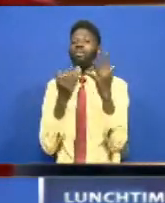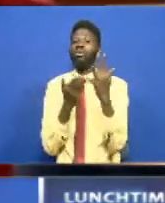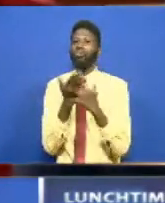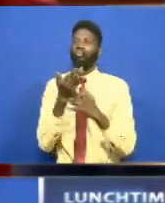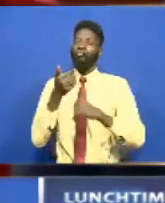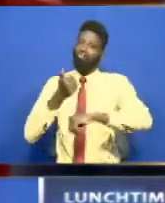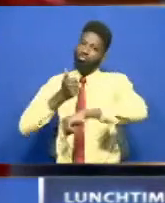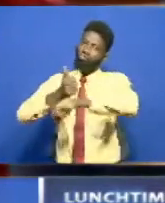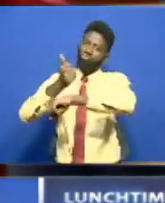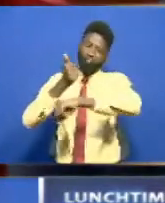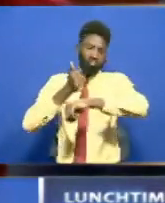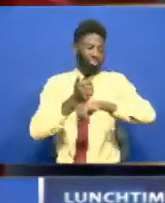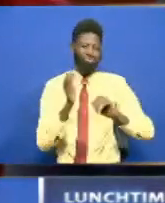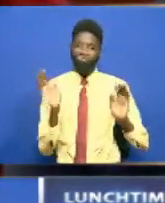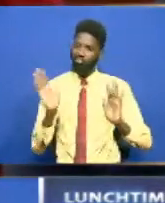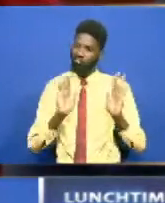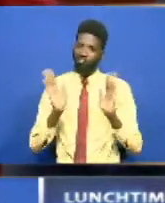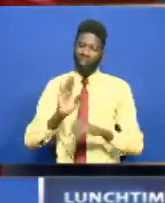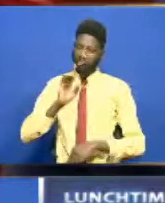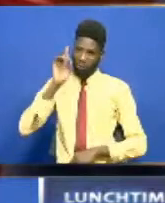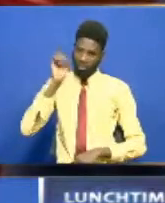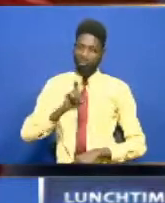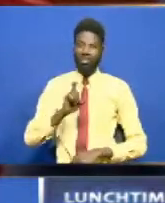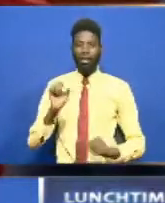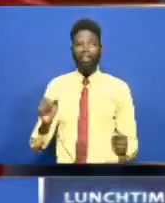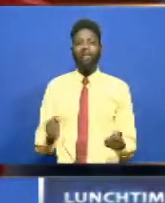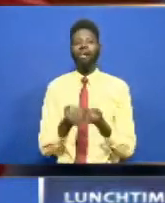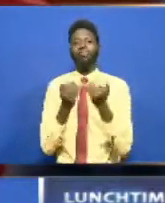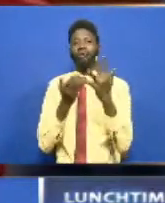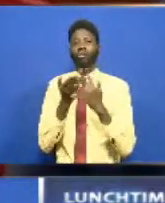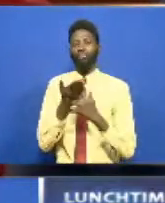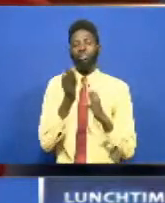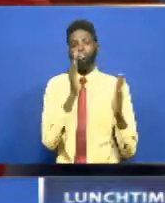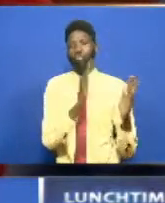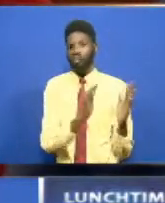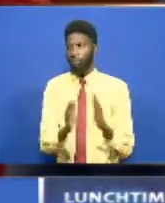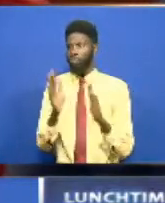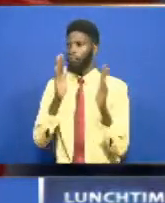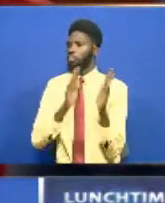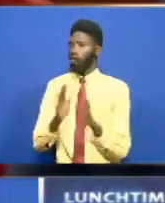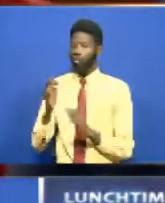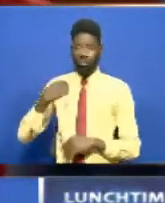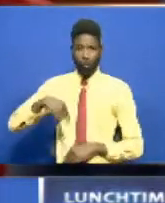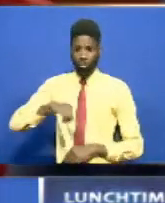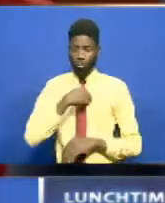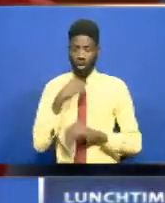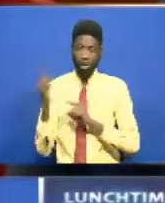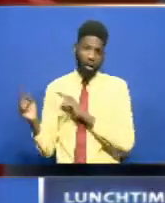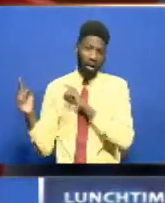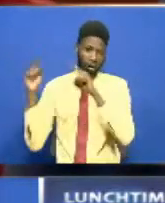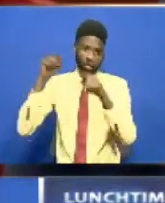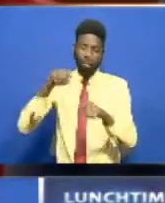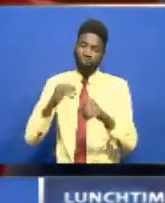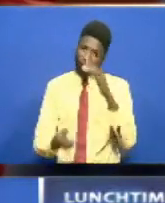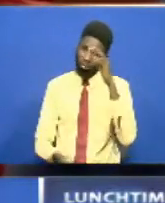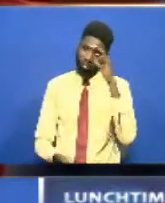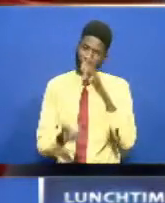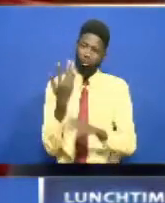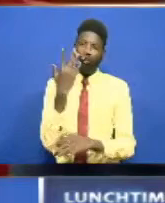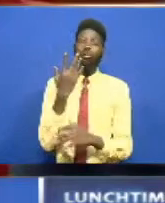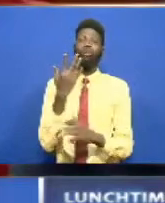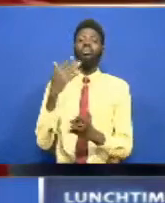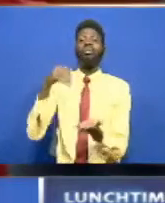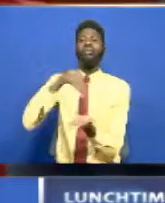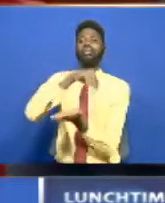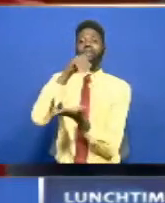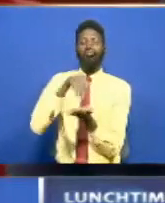be through a plan. Hapa ambapo leo tumefungua kirasmi hii currency center, hii